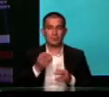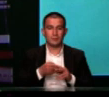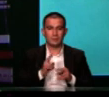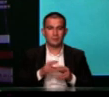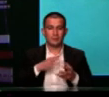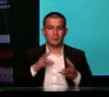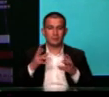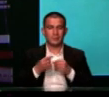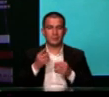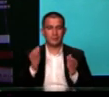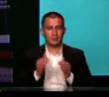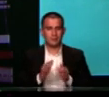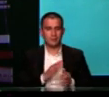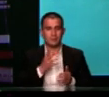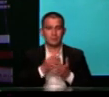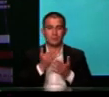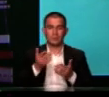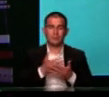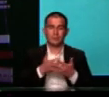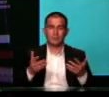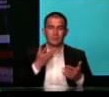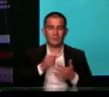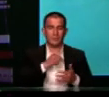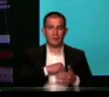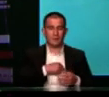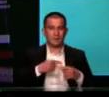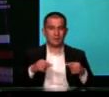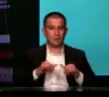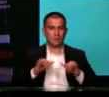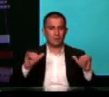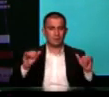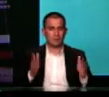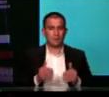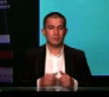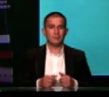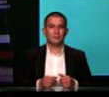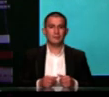bittaga kamaytirilib, ularning ko'paytmalari hisoblanadi va